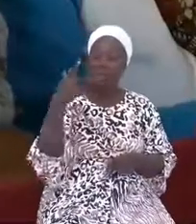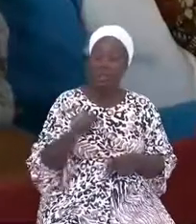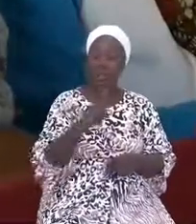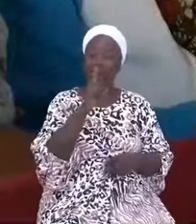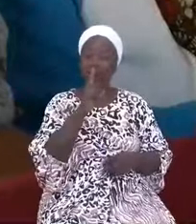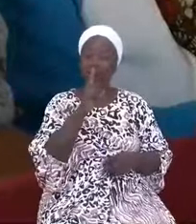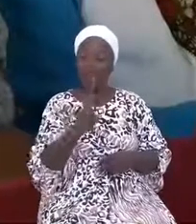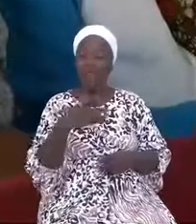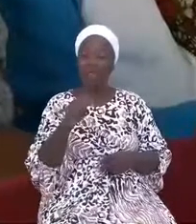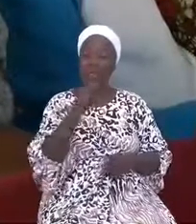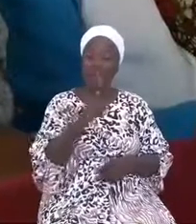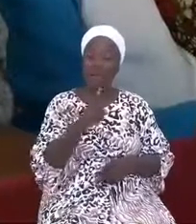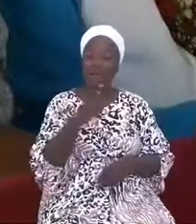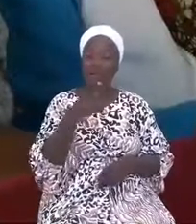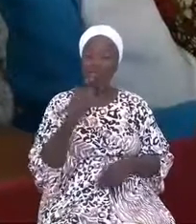Le fait.